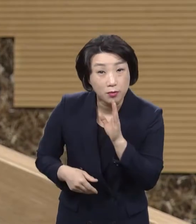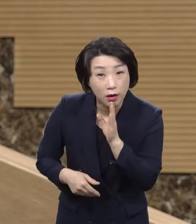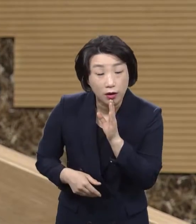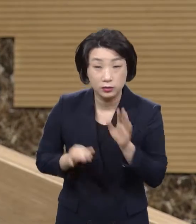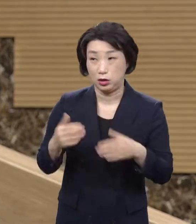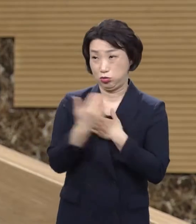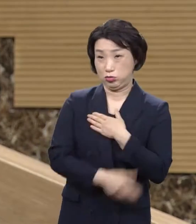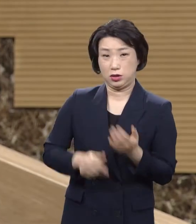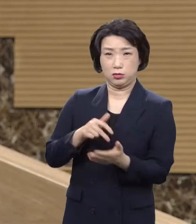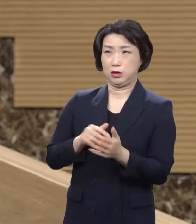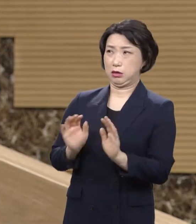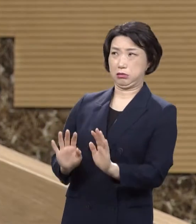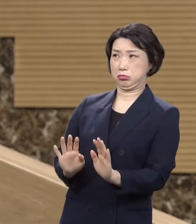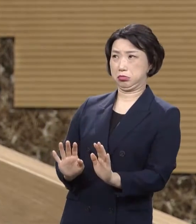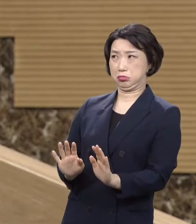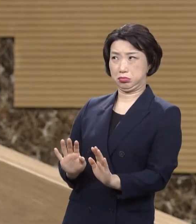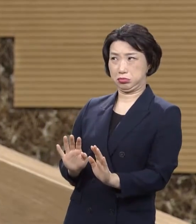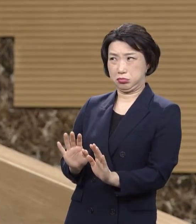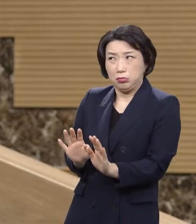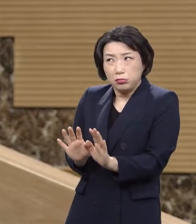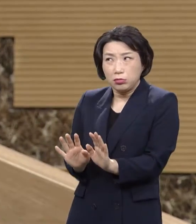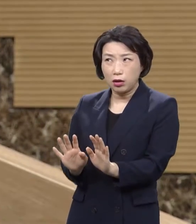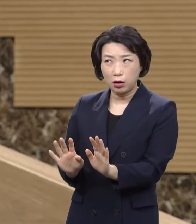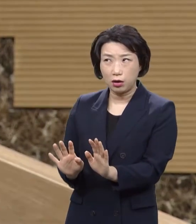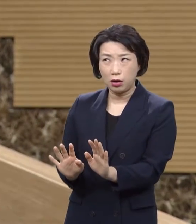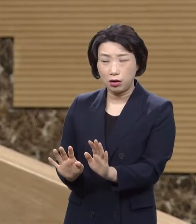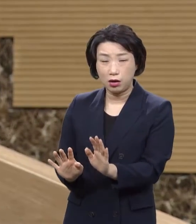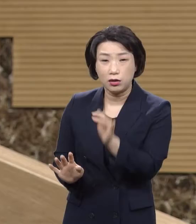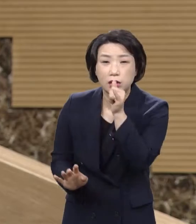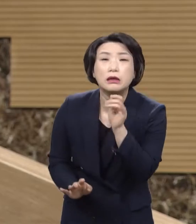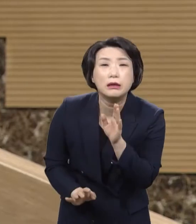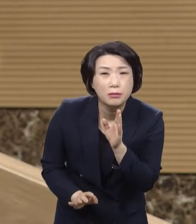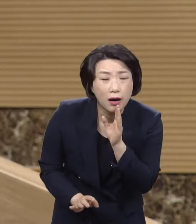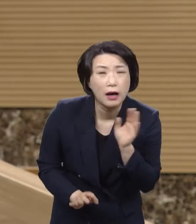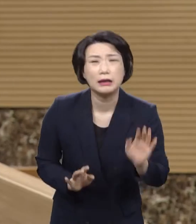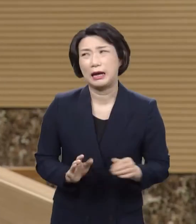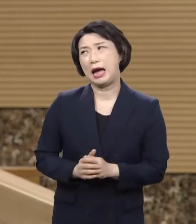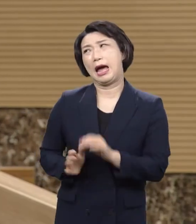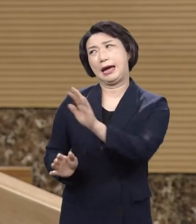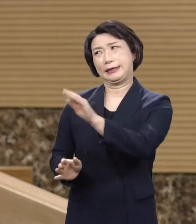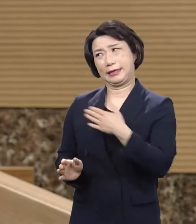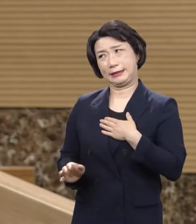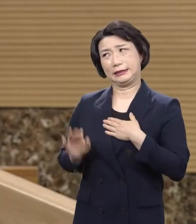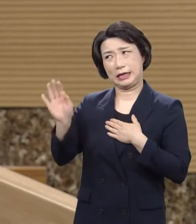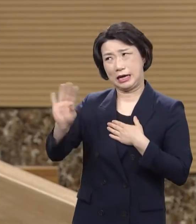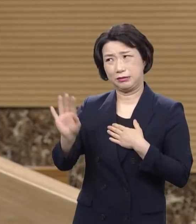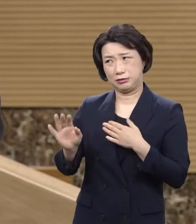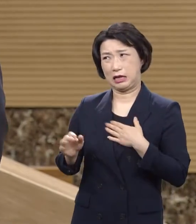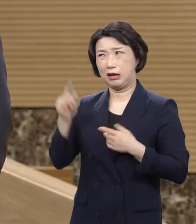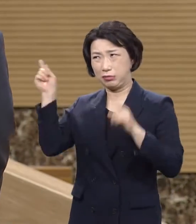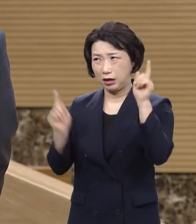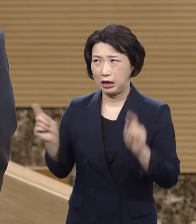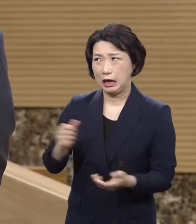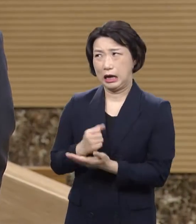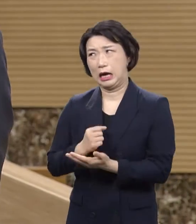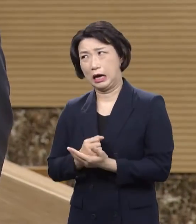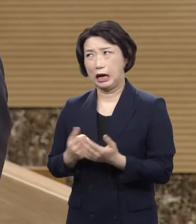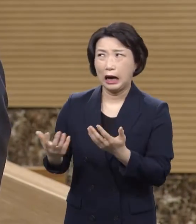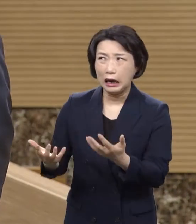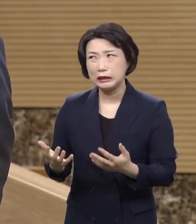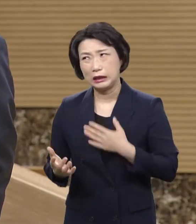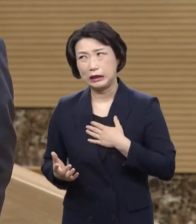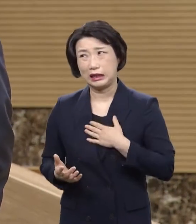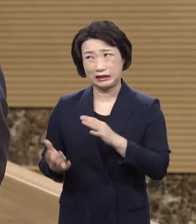요 놈은 항상 변명이에요. 응? 그게 사실은 그게 아니고 이러고 저러고 이러고 저러고